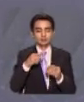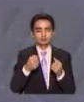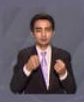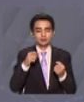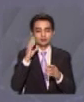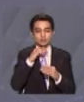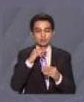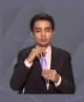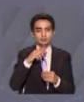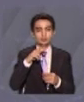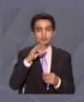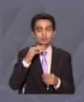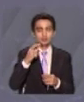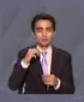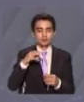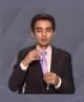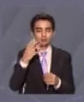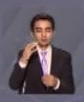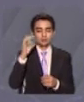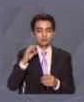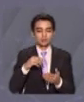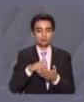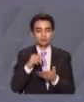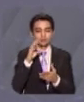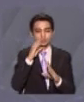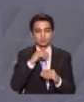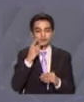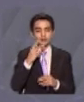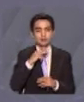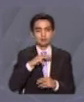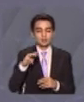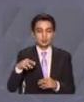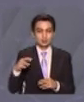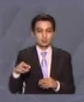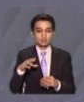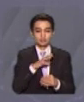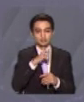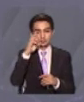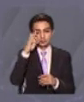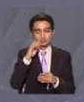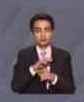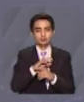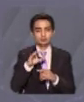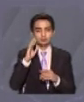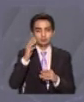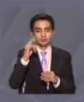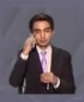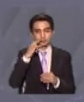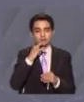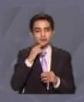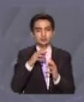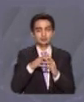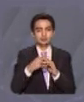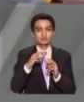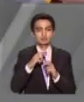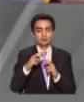приобрести на льготных условиях поставки 4%. И еще 2 миллиарда из государственной казны пойдут на лизинг казахстанской сельхозтехники